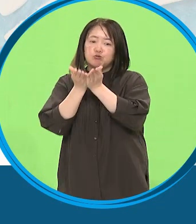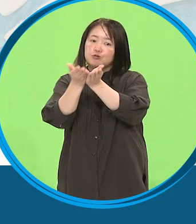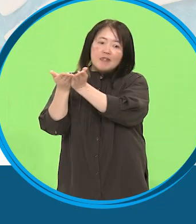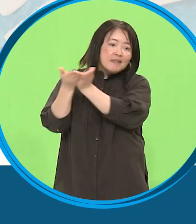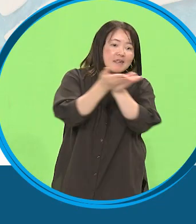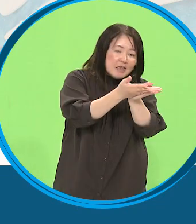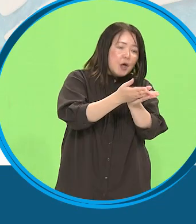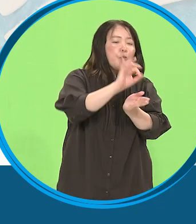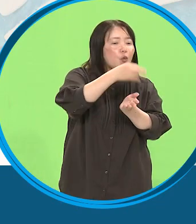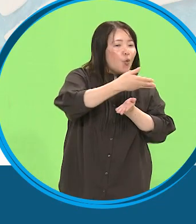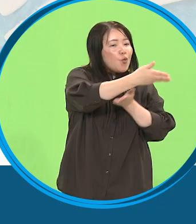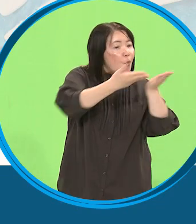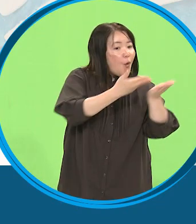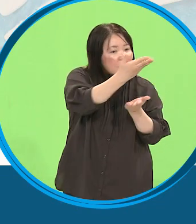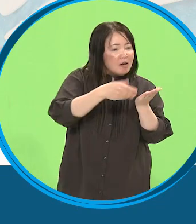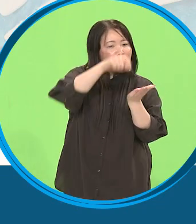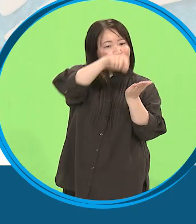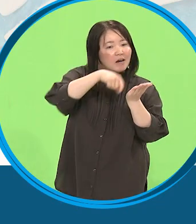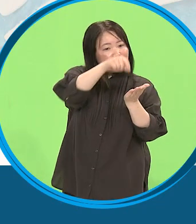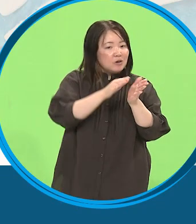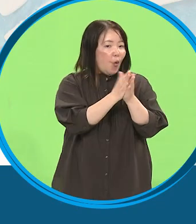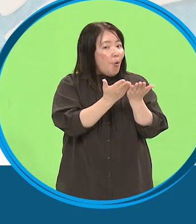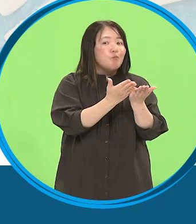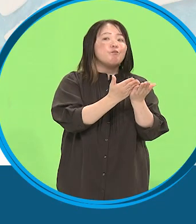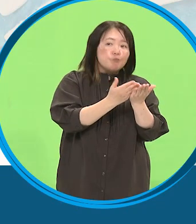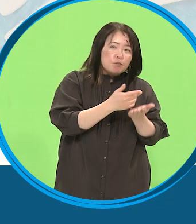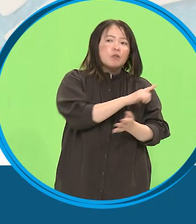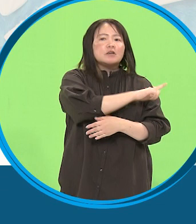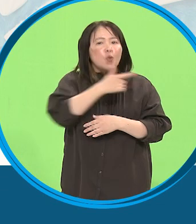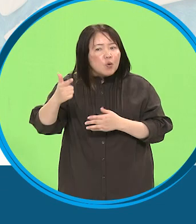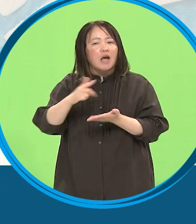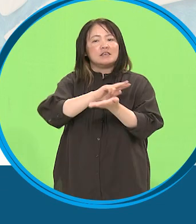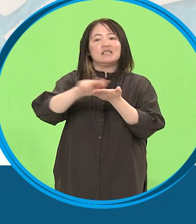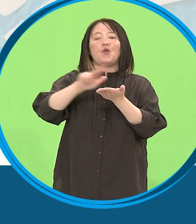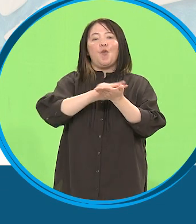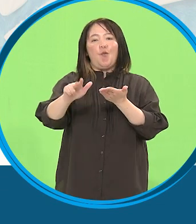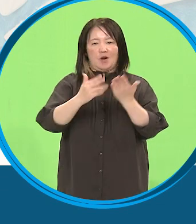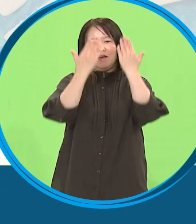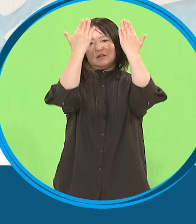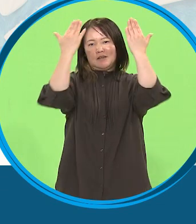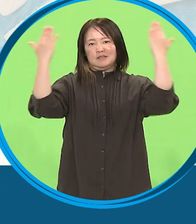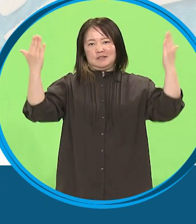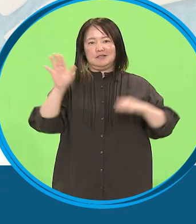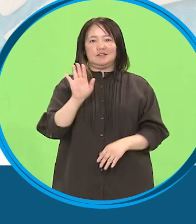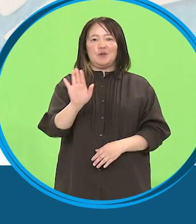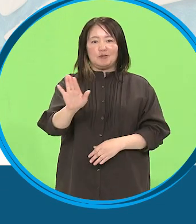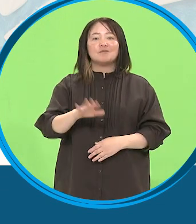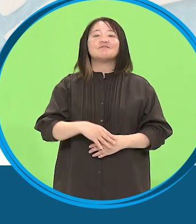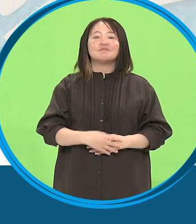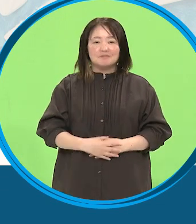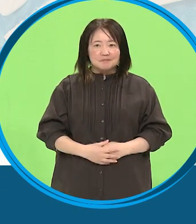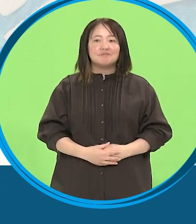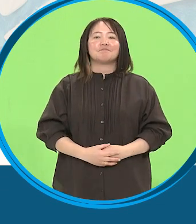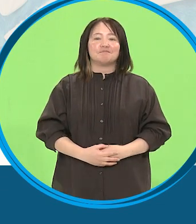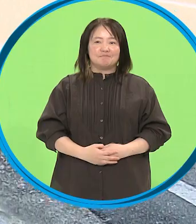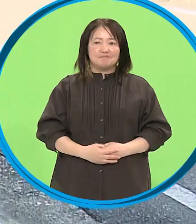や交易に関する古文書など様々な資料を展示しています。